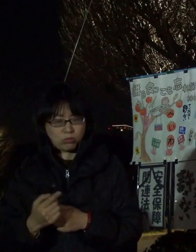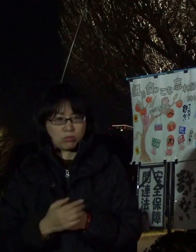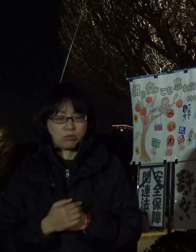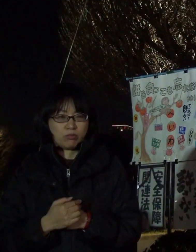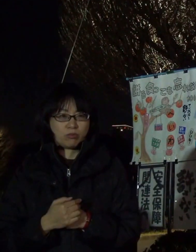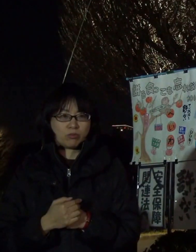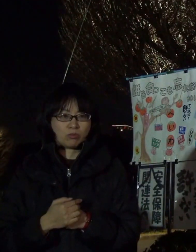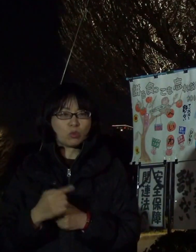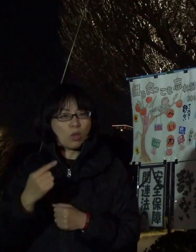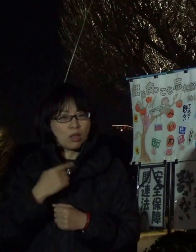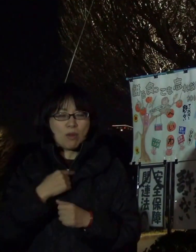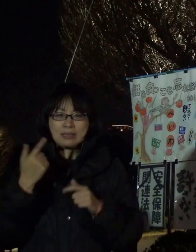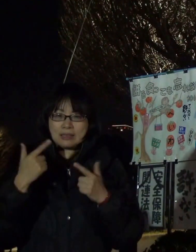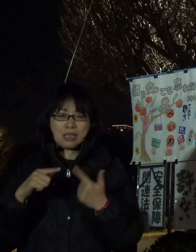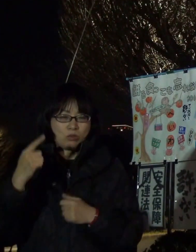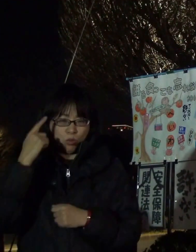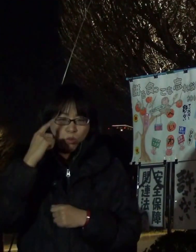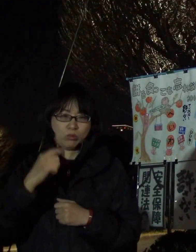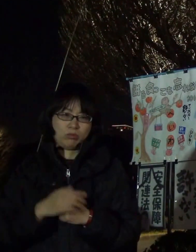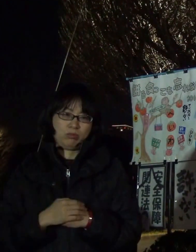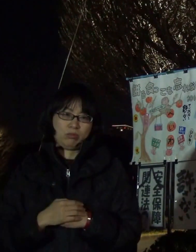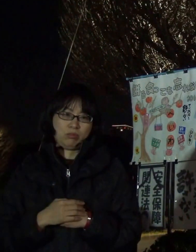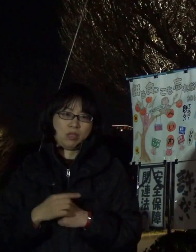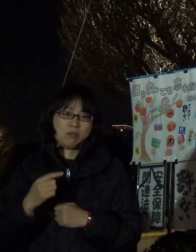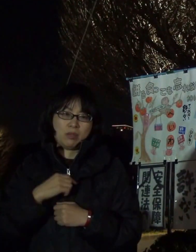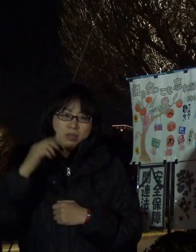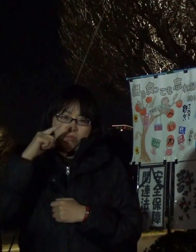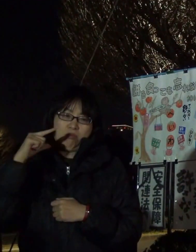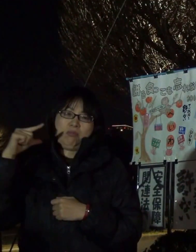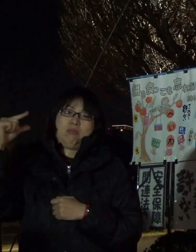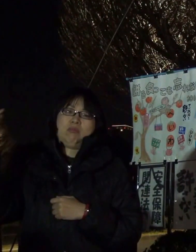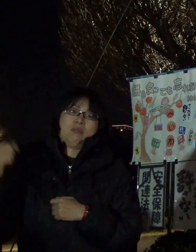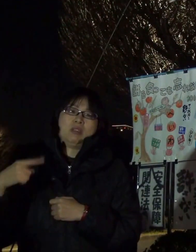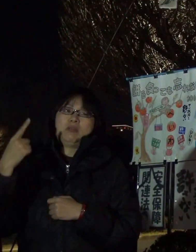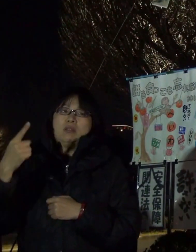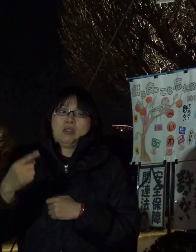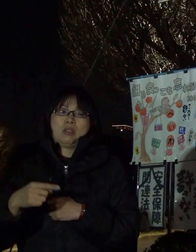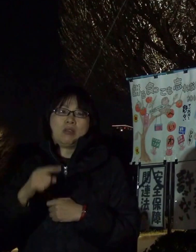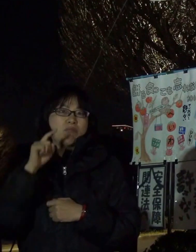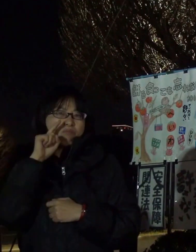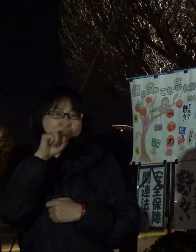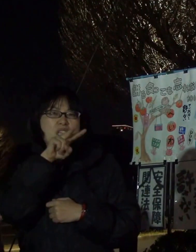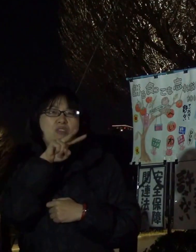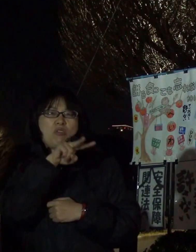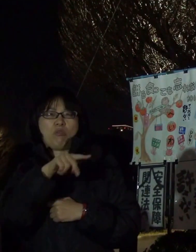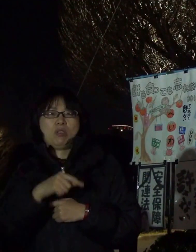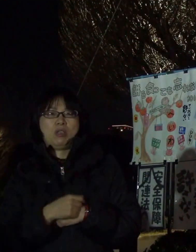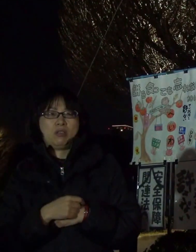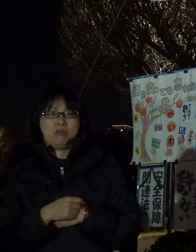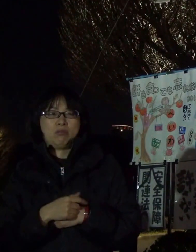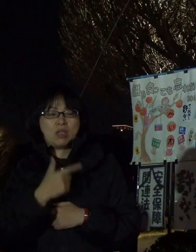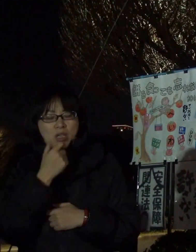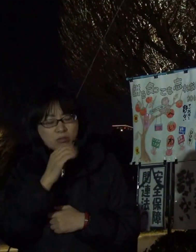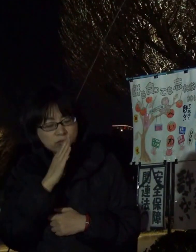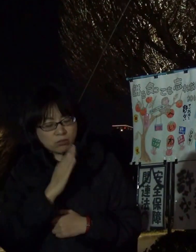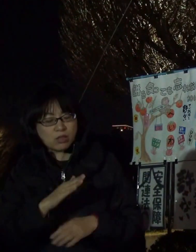なんか傲慢さが見え隠れしてるような謝り方だと思いませんか？